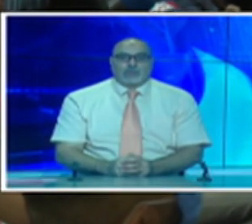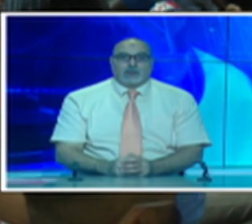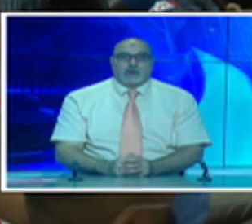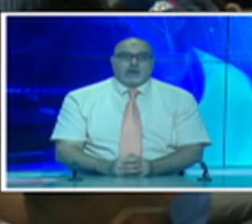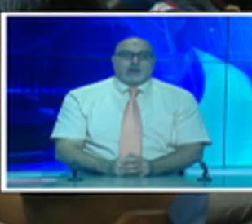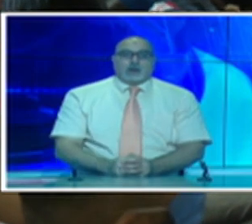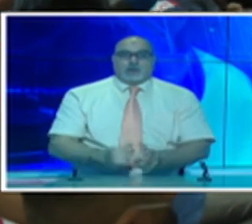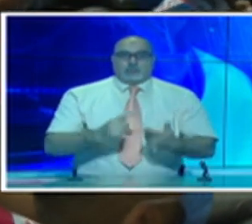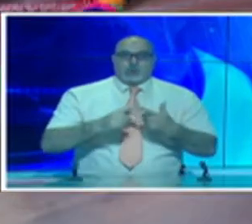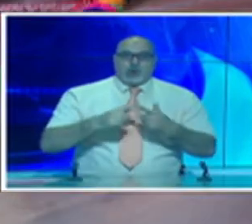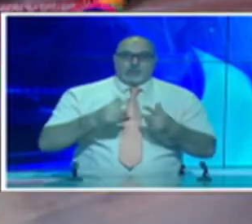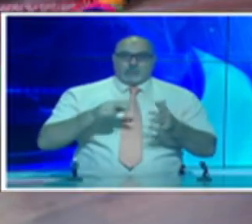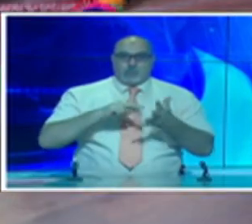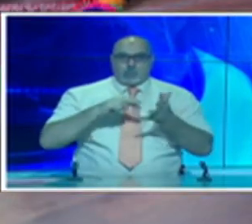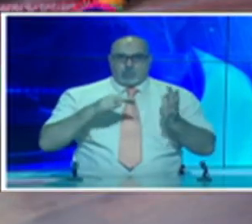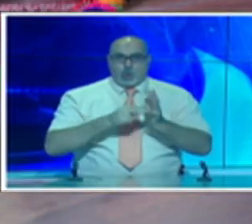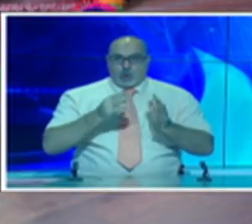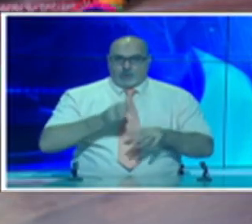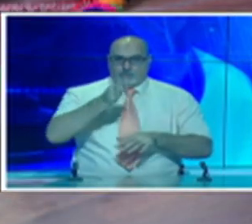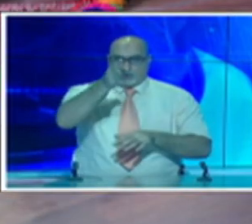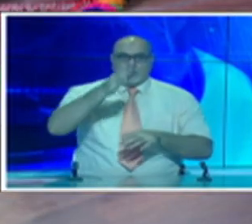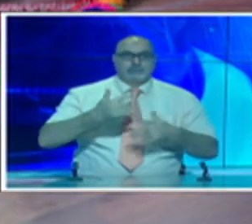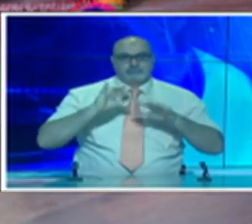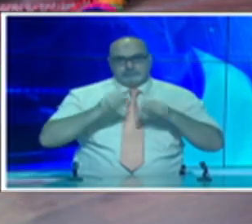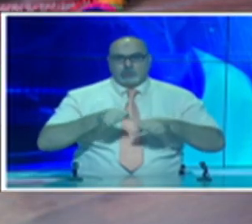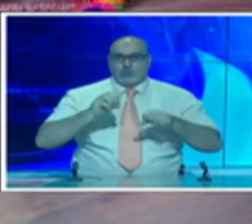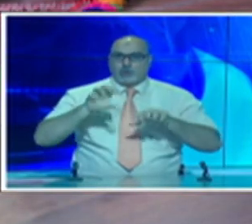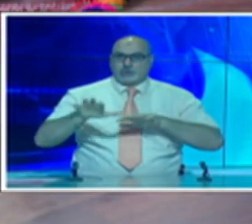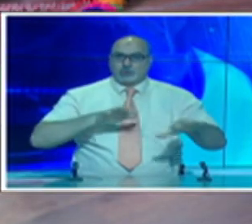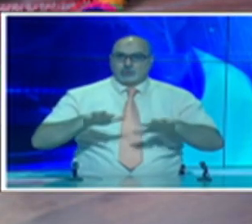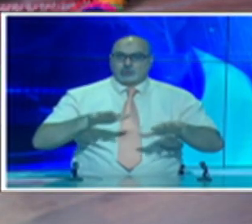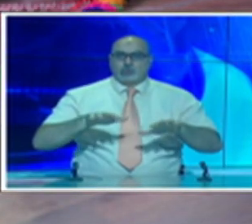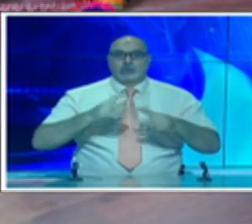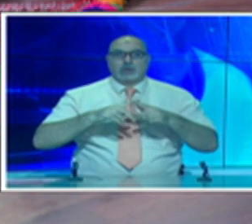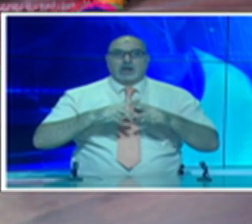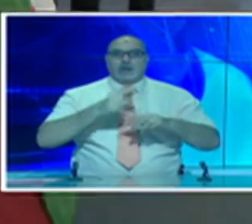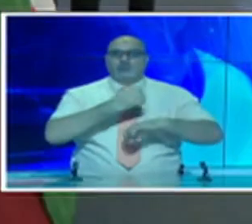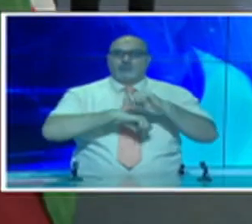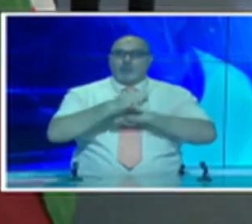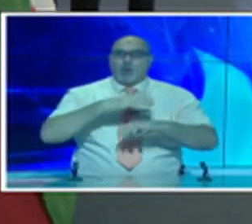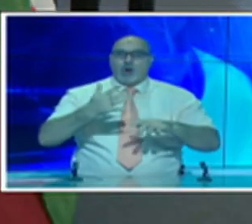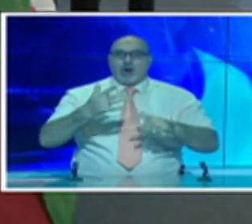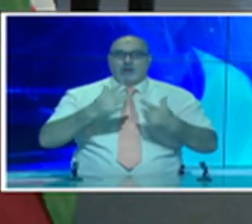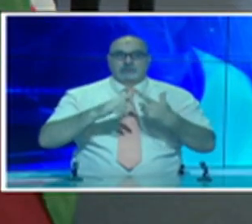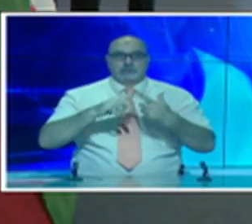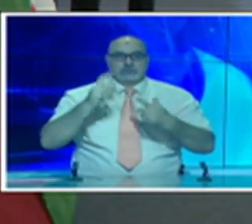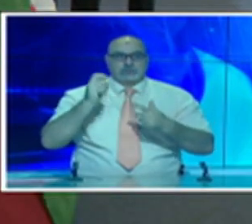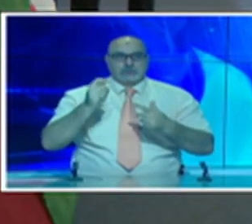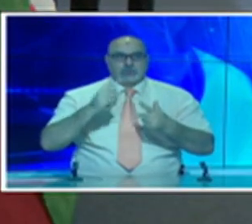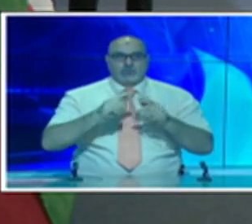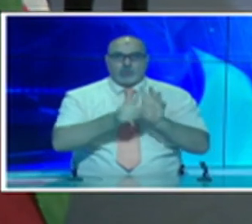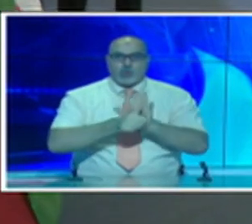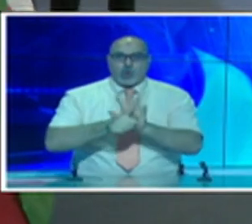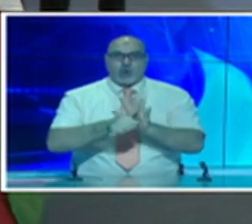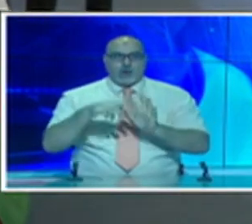نحو تصدير استراتيجية مستقبلية تسمح بتنظيم وتأطير الحركة الجمعوية وتمكينها من أداء الدور